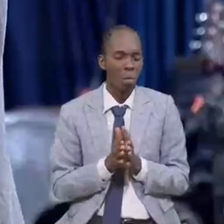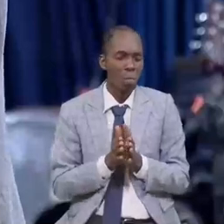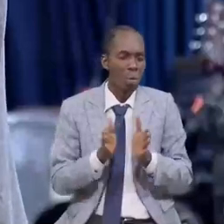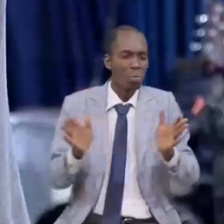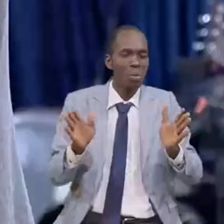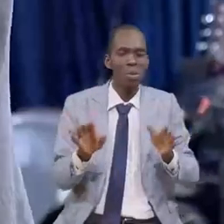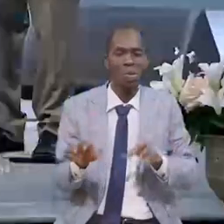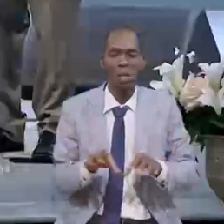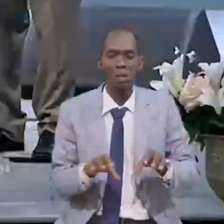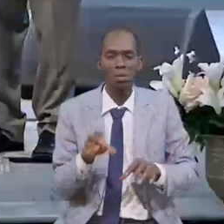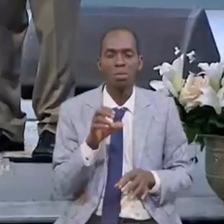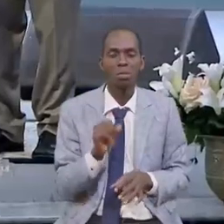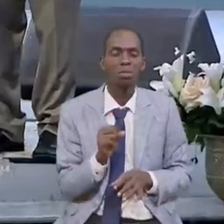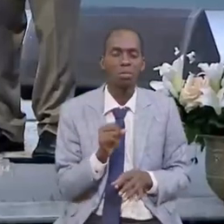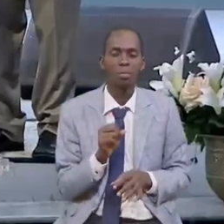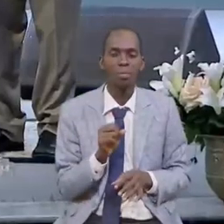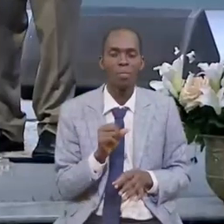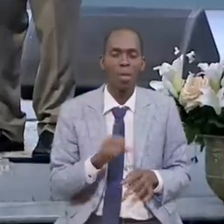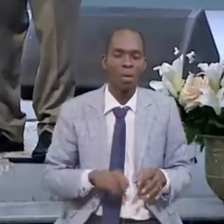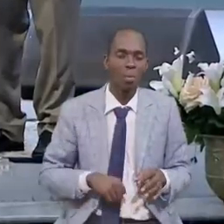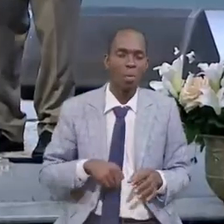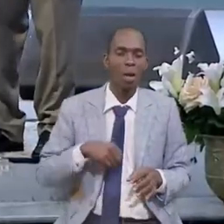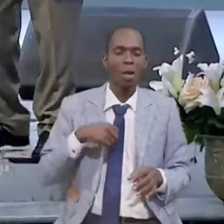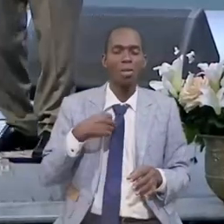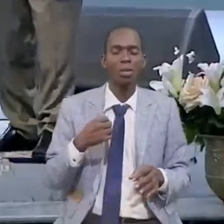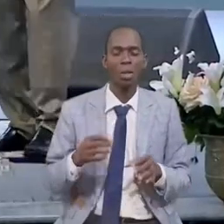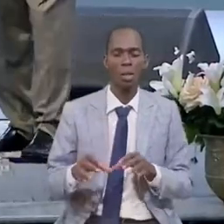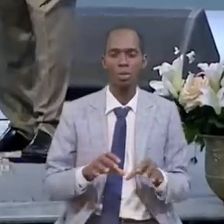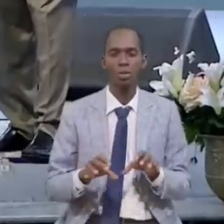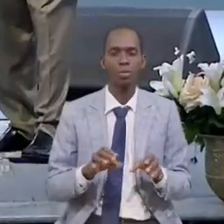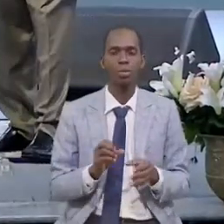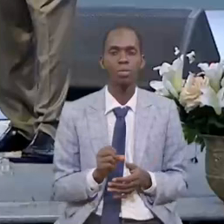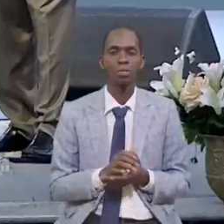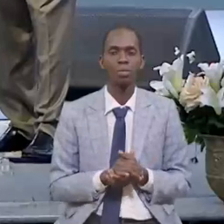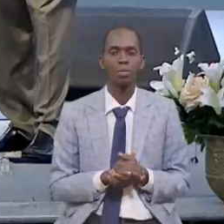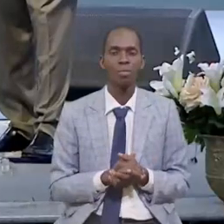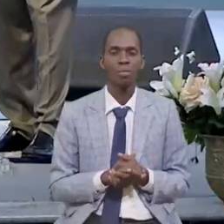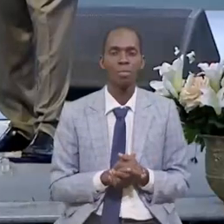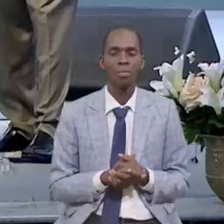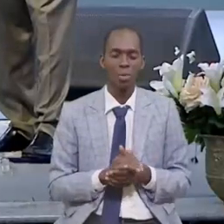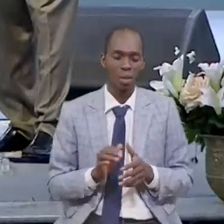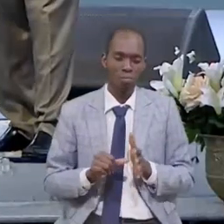చర్యలు, పర్సిస్టెంట్ యాక్షన్స్, నిరంతరాయంగా నిరోధించే